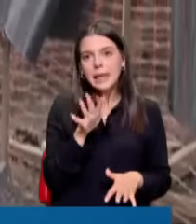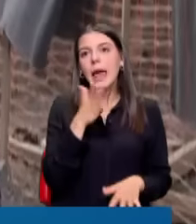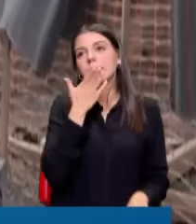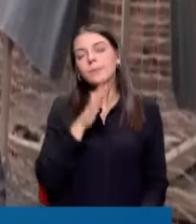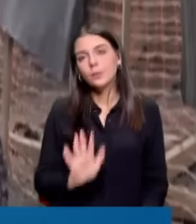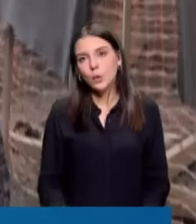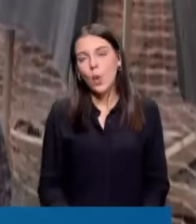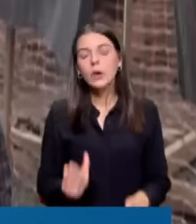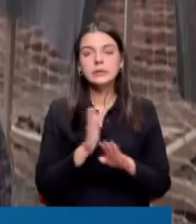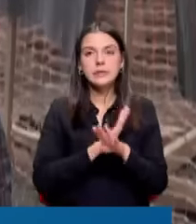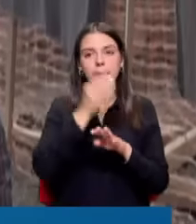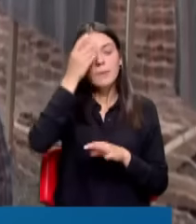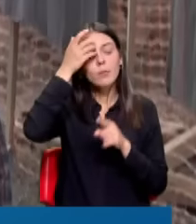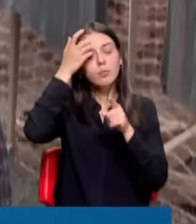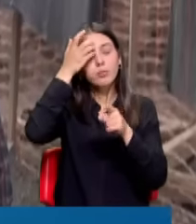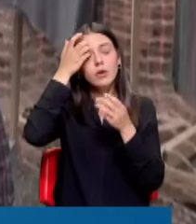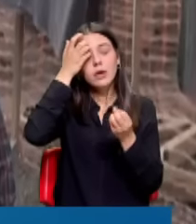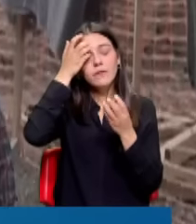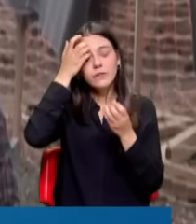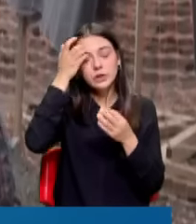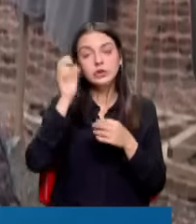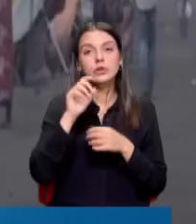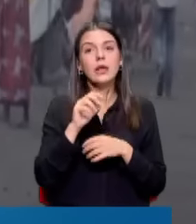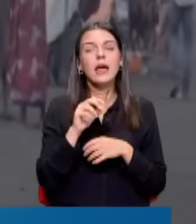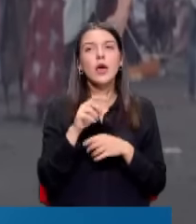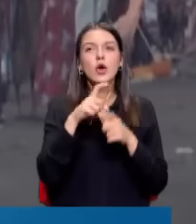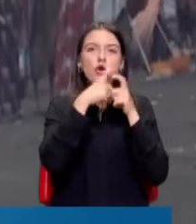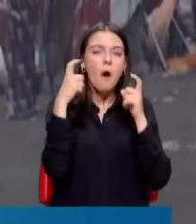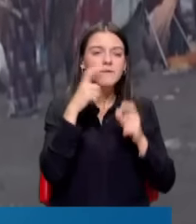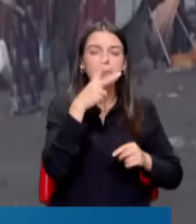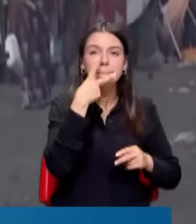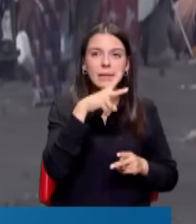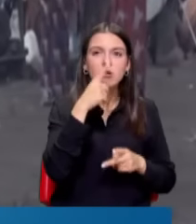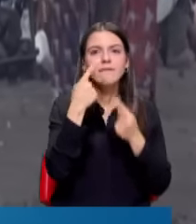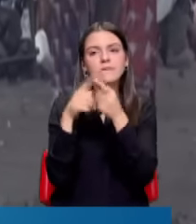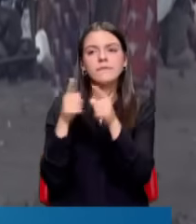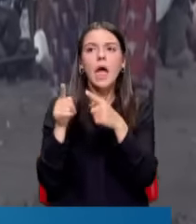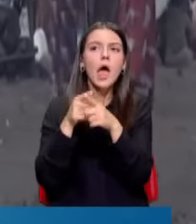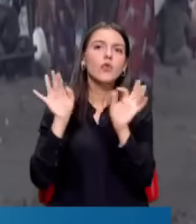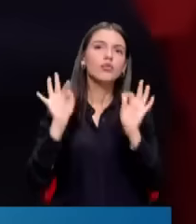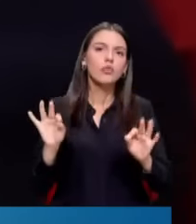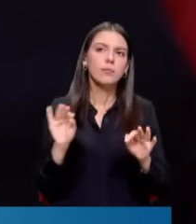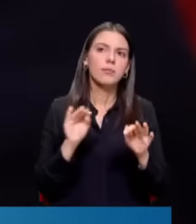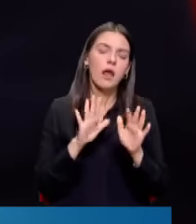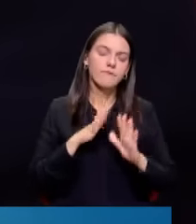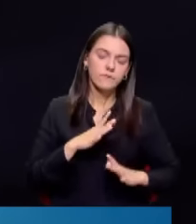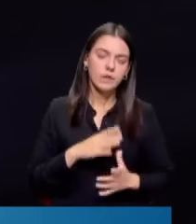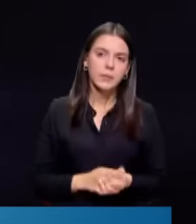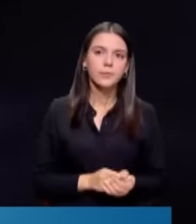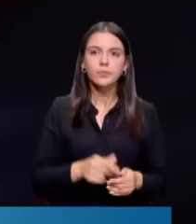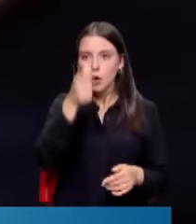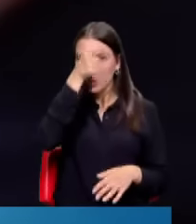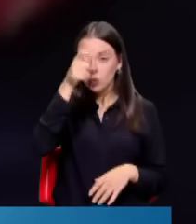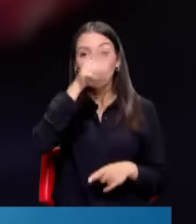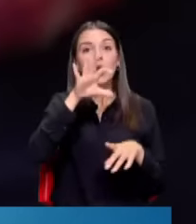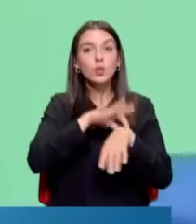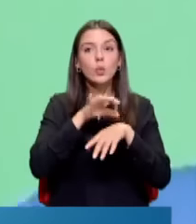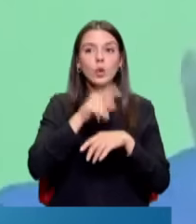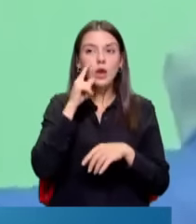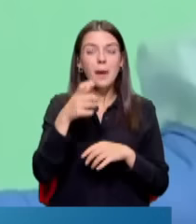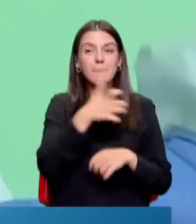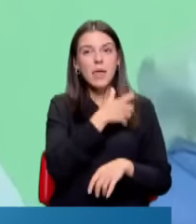yok. Çünkü bu virüs COVID-19 virüsüyle çok farklı özellikler taşıyor. Türkiye'deki tıp doktorlarına göre